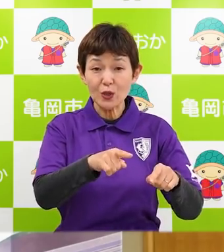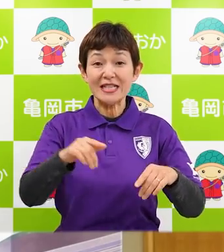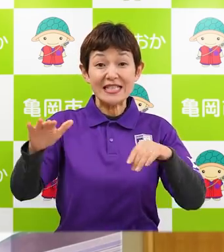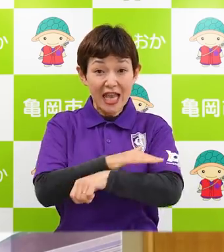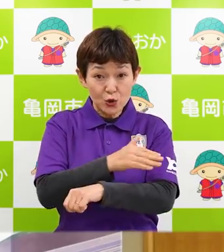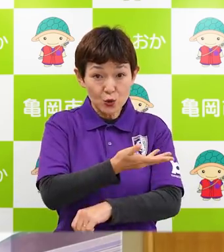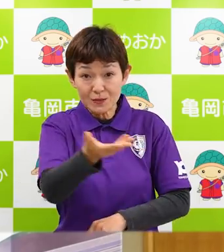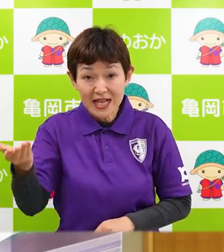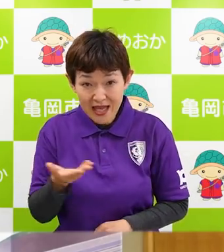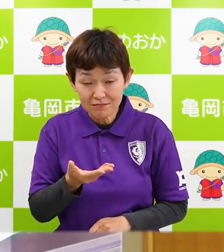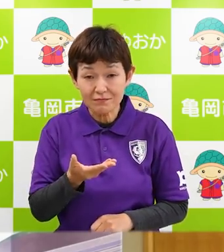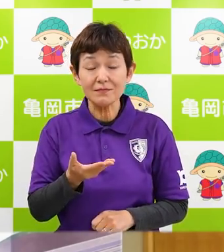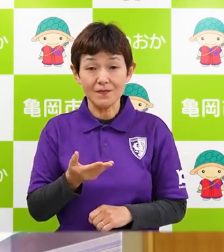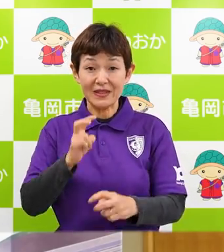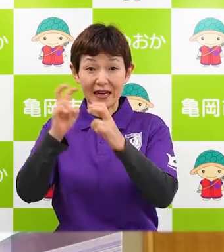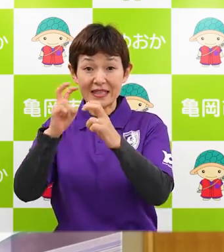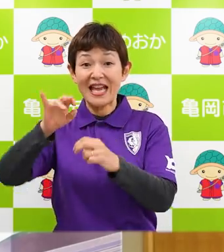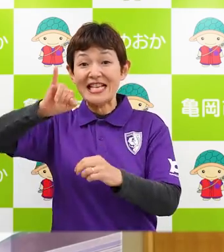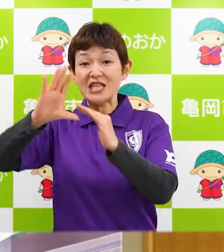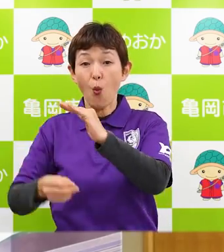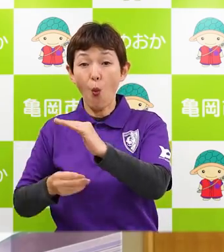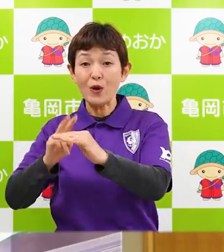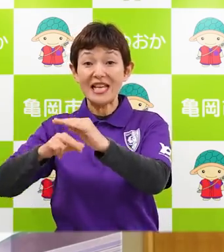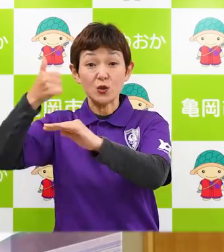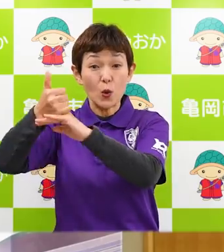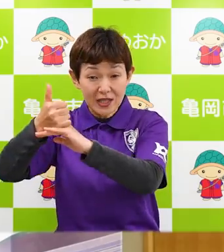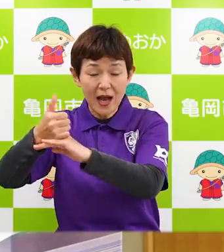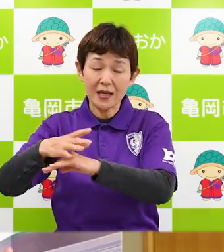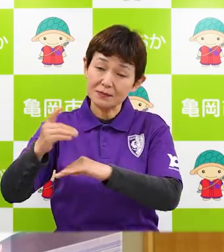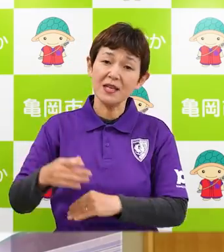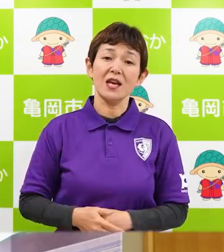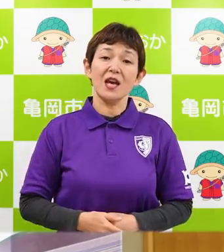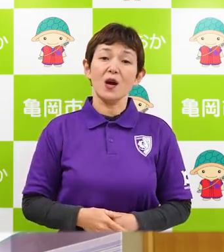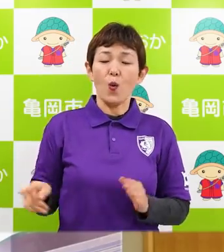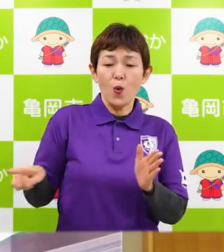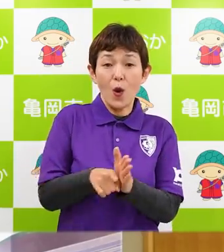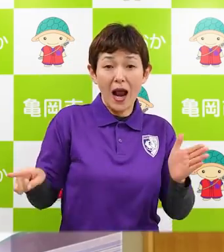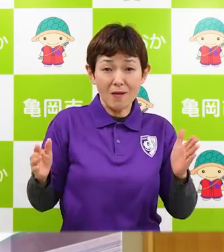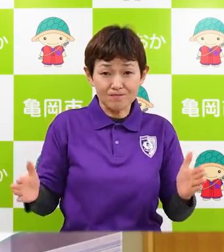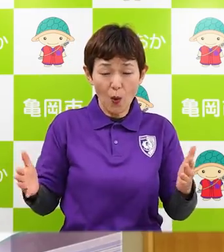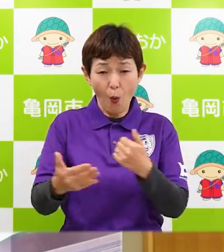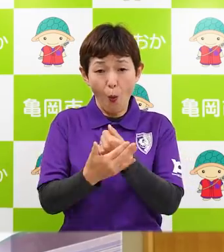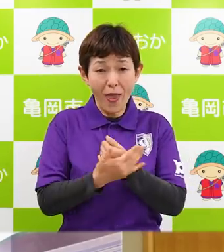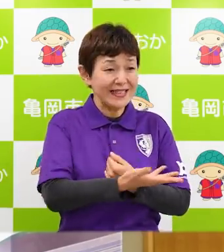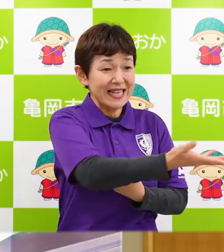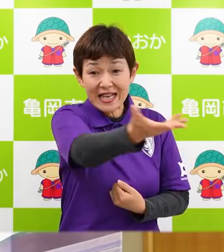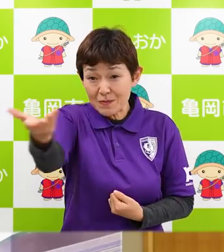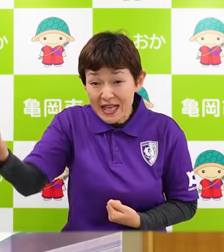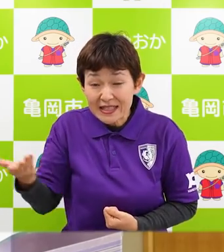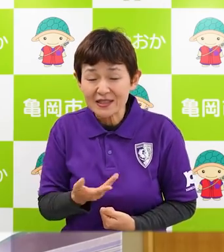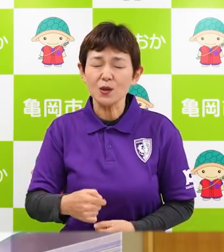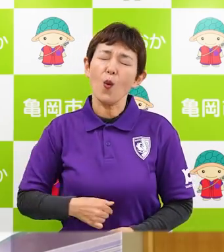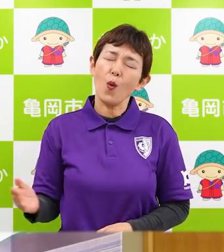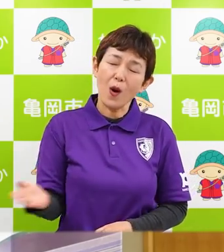手の皆さん、そして伊藤社長さんをはじめ、それぞれこの間応援いただいた多くの皆さん方に